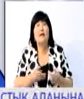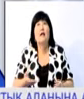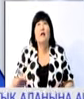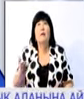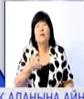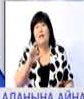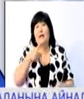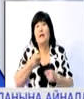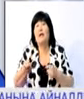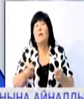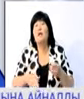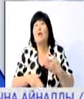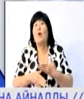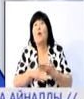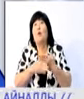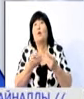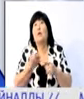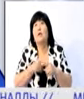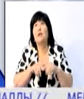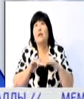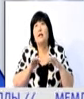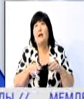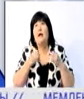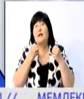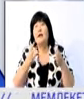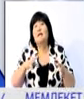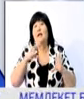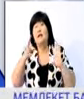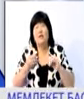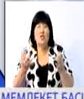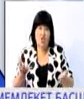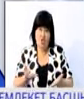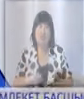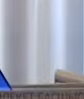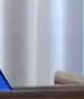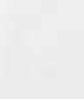енді елбасының қолдауын бір дұрыс пайдаланып жақсы нәтижелерге жеттік.